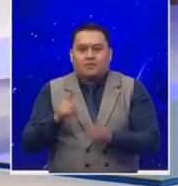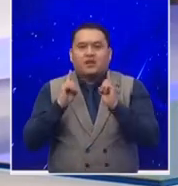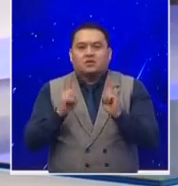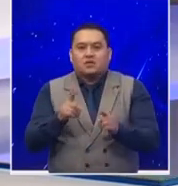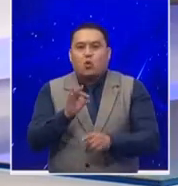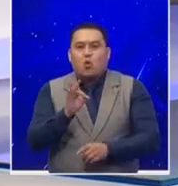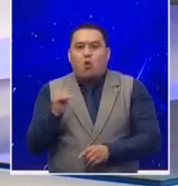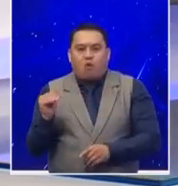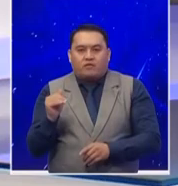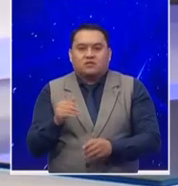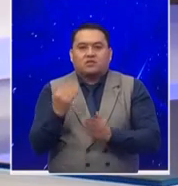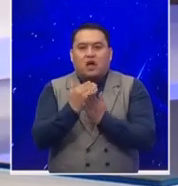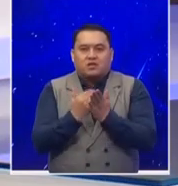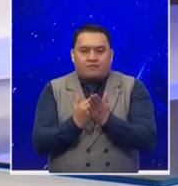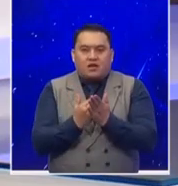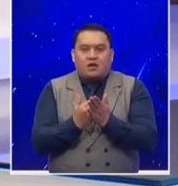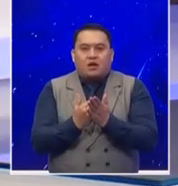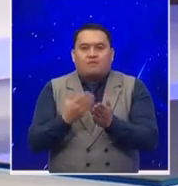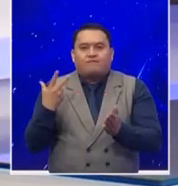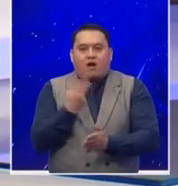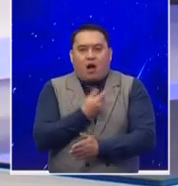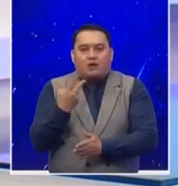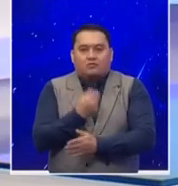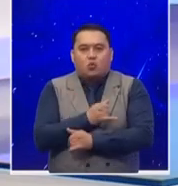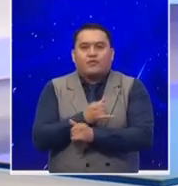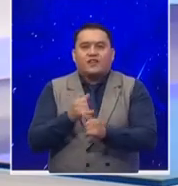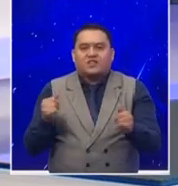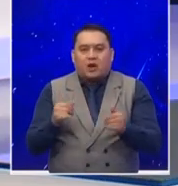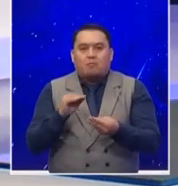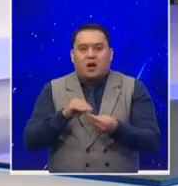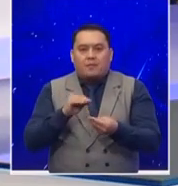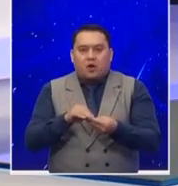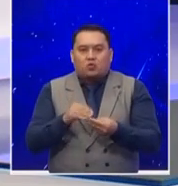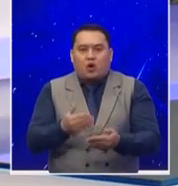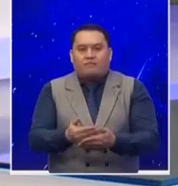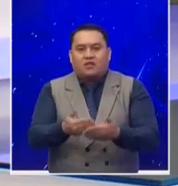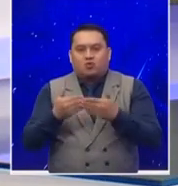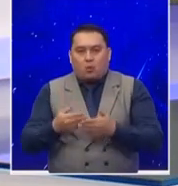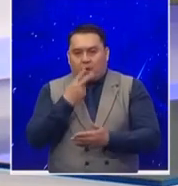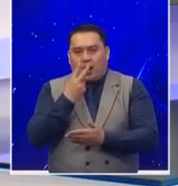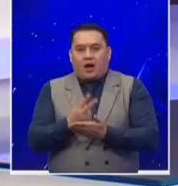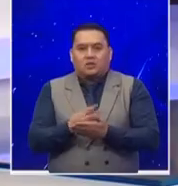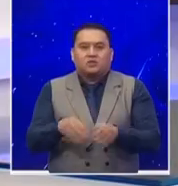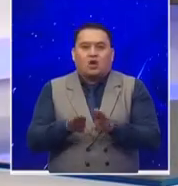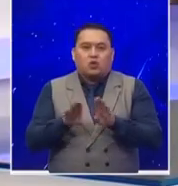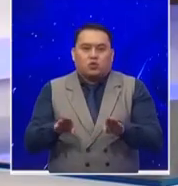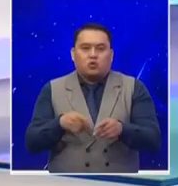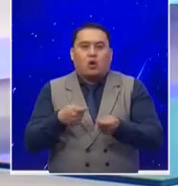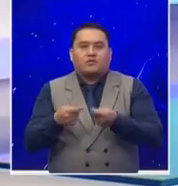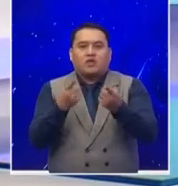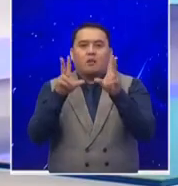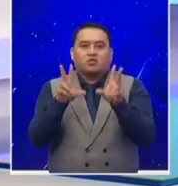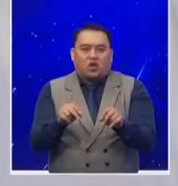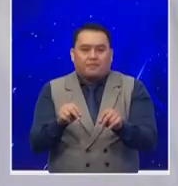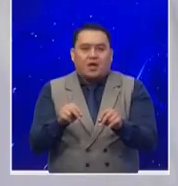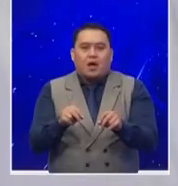человек. Согласно официальной статистике, темпы вакцинации растут, но они по-прежнему значительно отстают от показателей, анонсированных правительством.